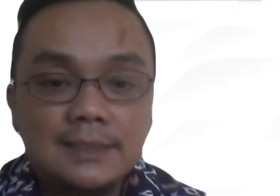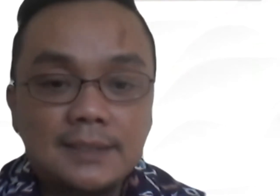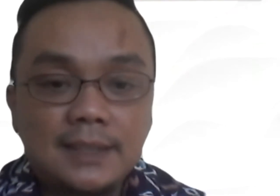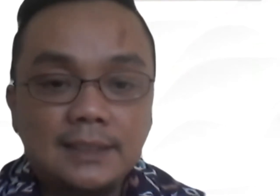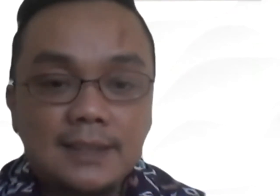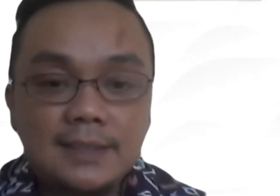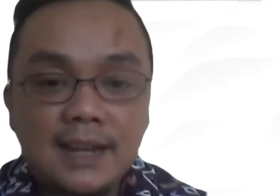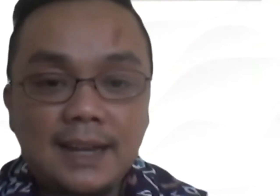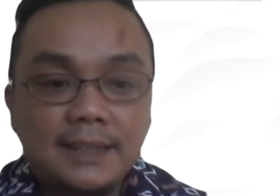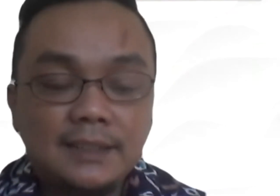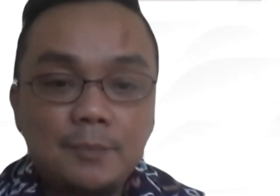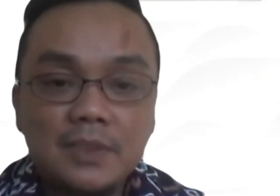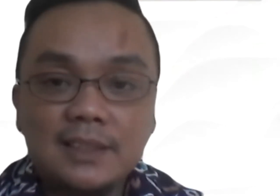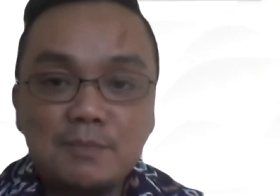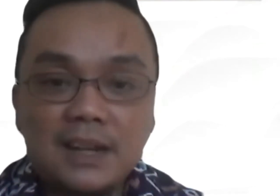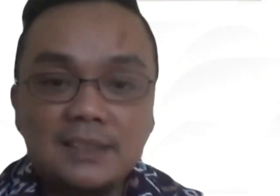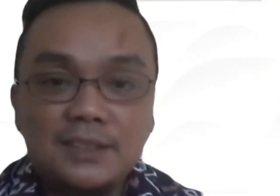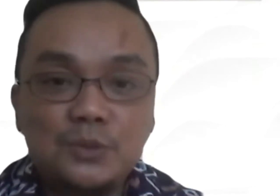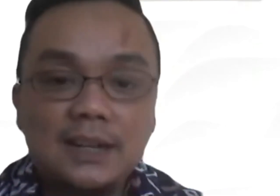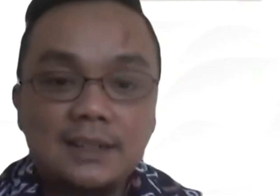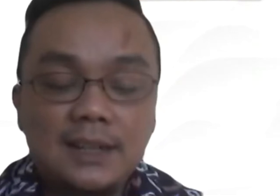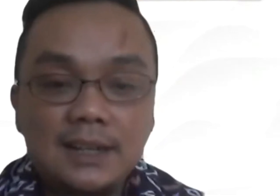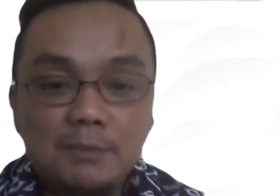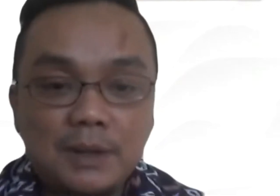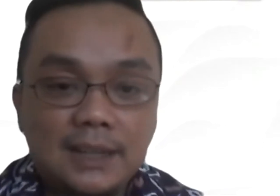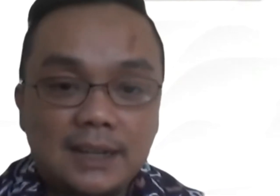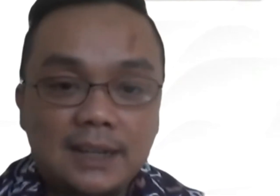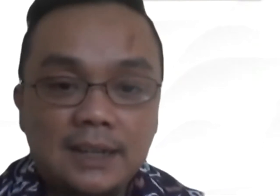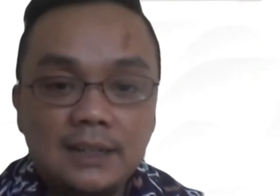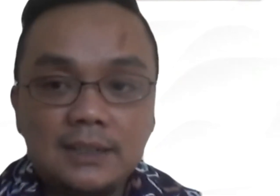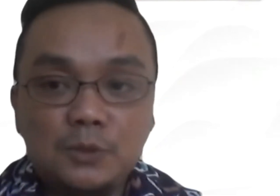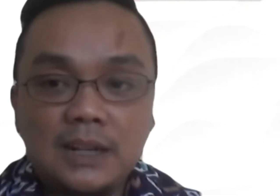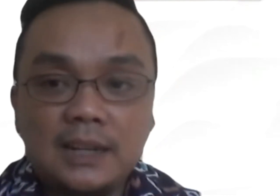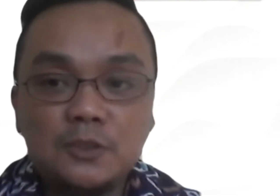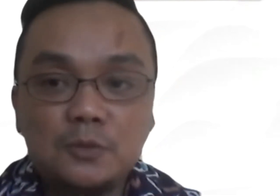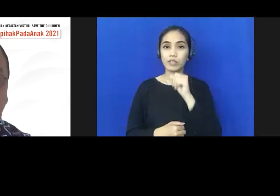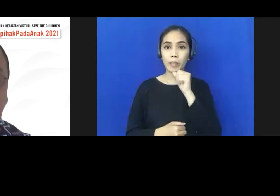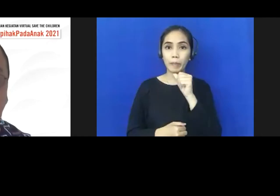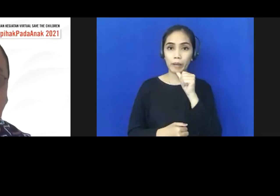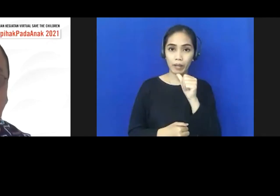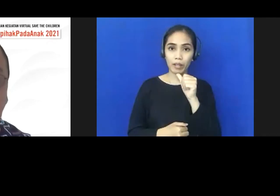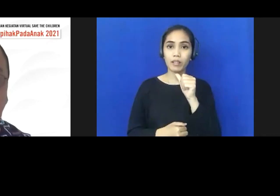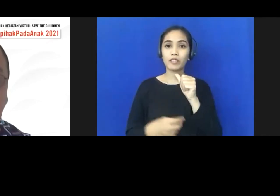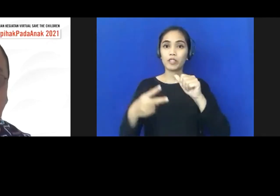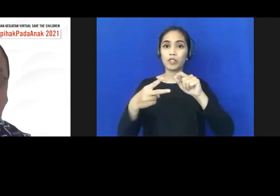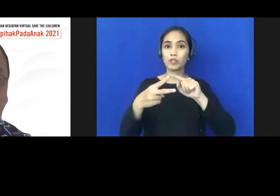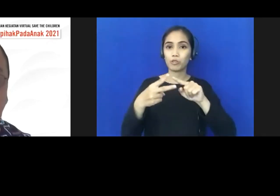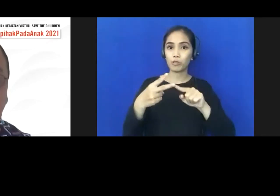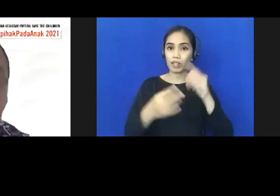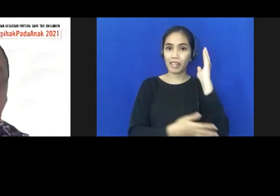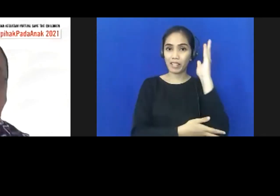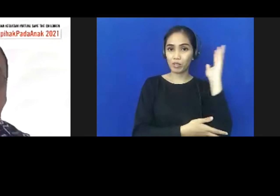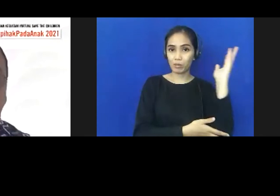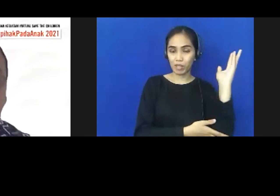pada sesi kita siang hari ini. Terima kasih juga kepada kedua narasumber kami, yaitu Ibu Dr.